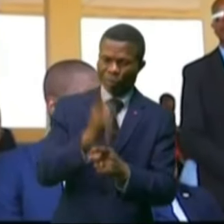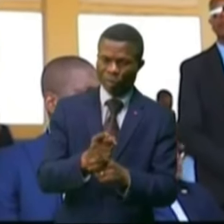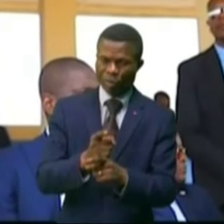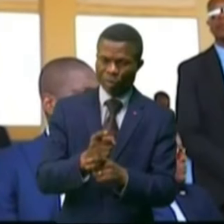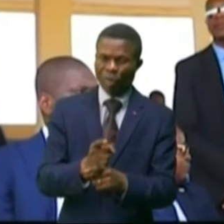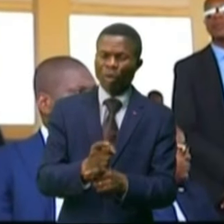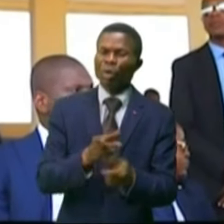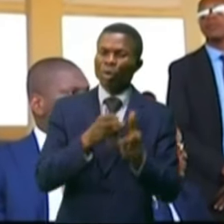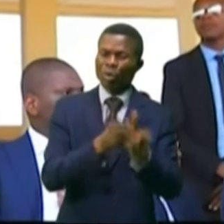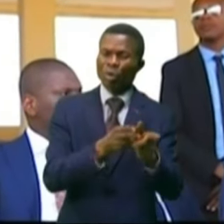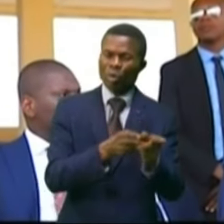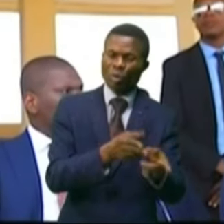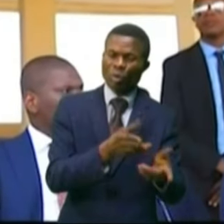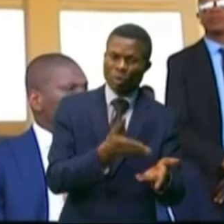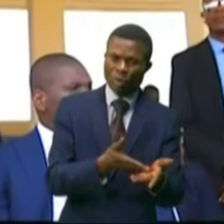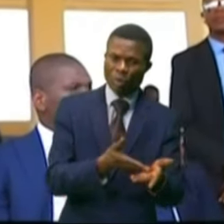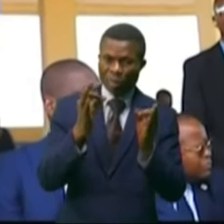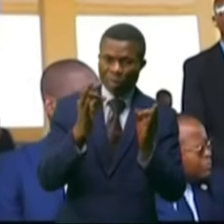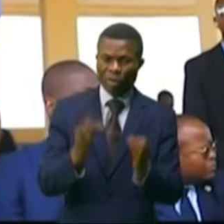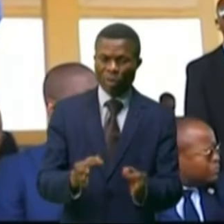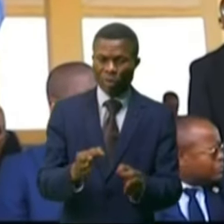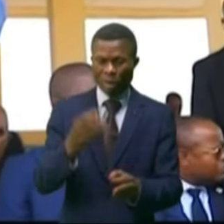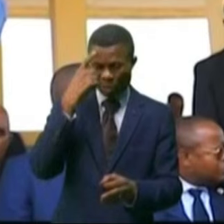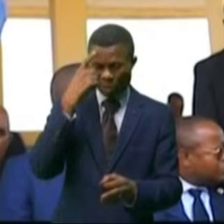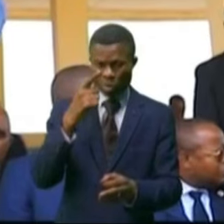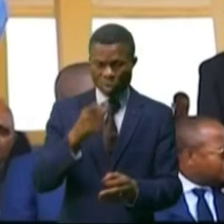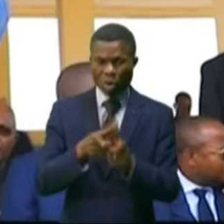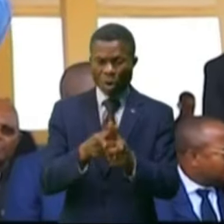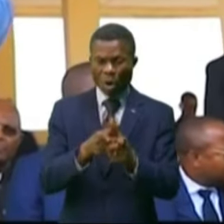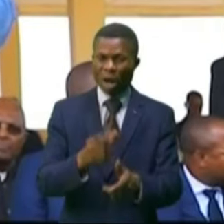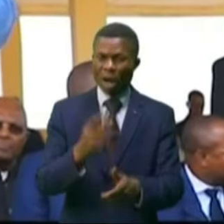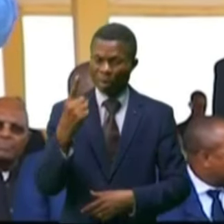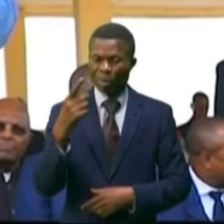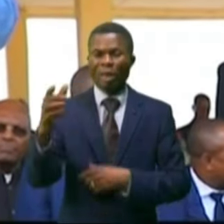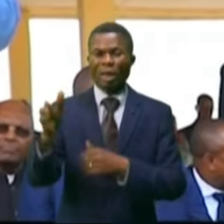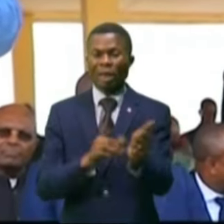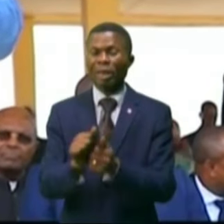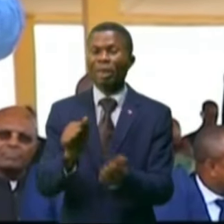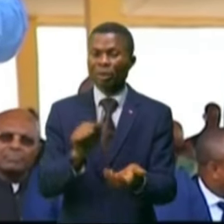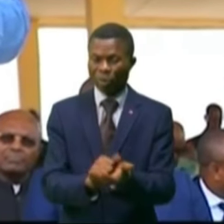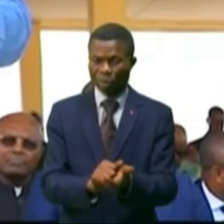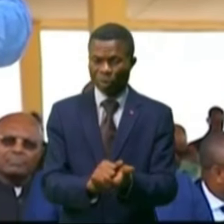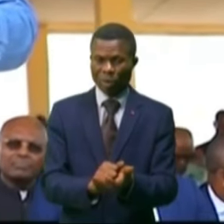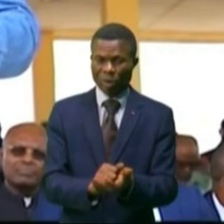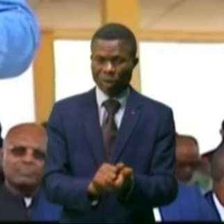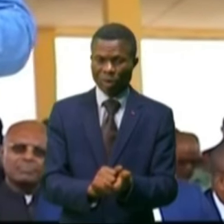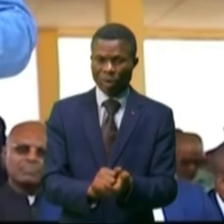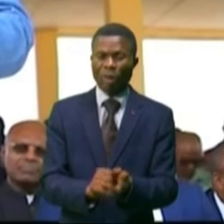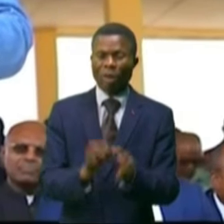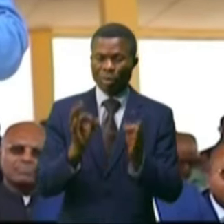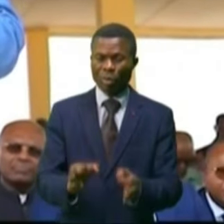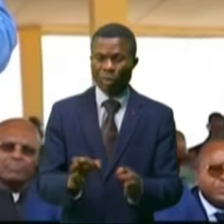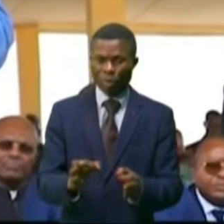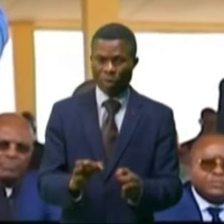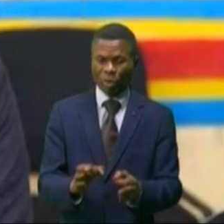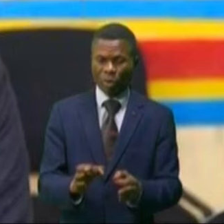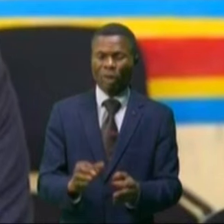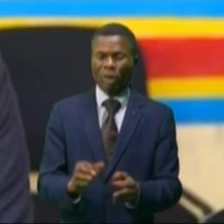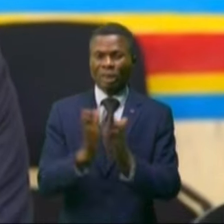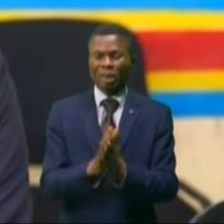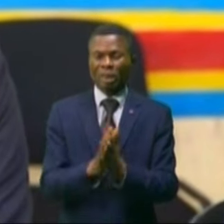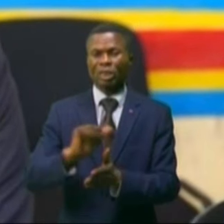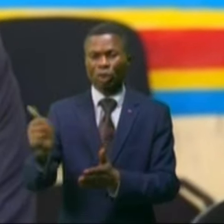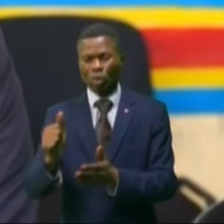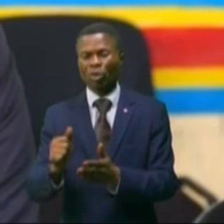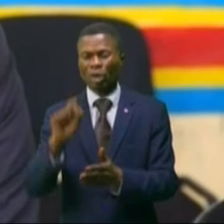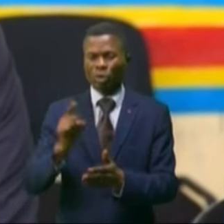légères, étant donné que pour chaque arme détruite, 10 autres sont produites. Dans son